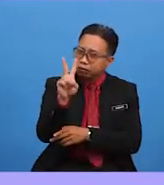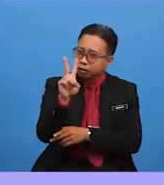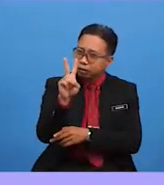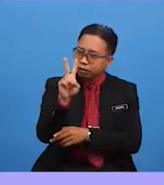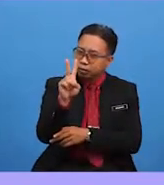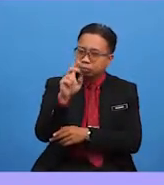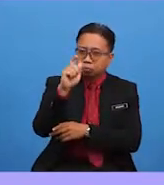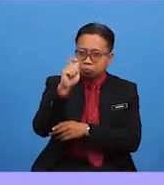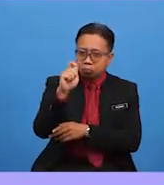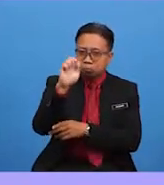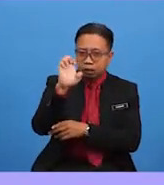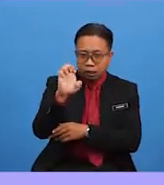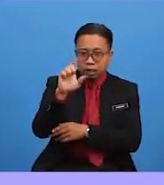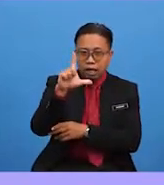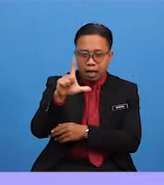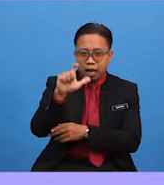television.